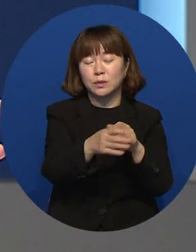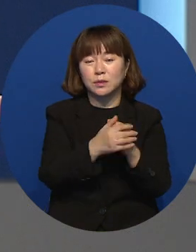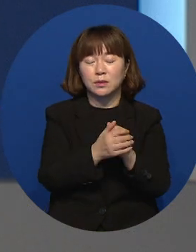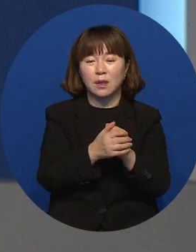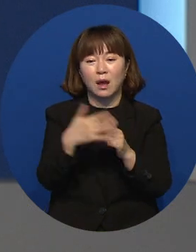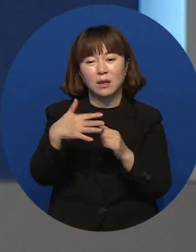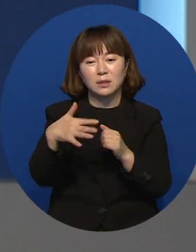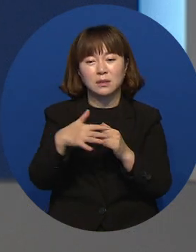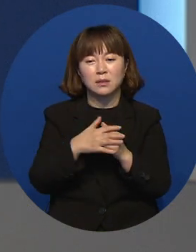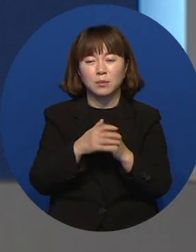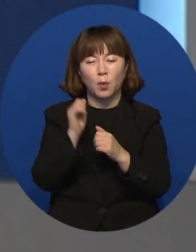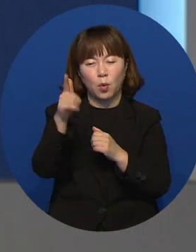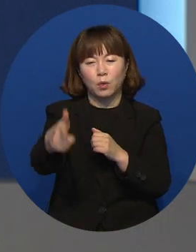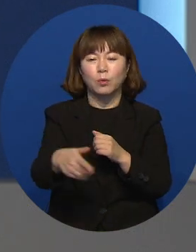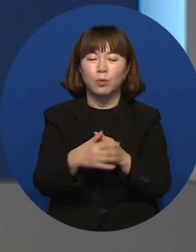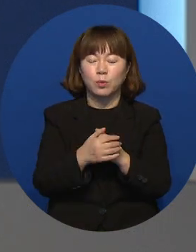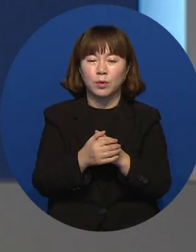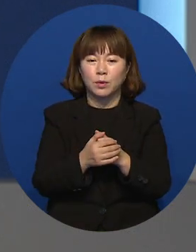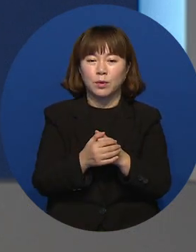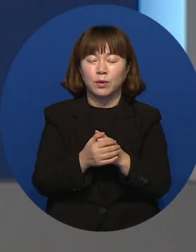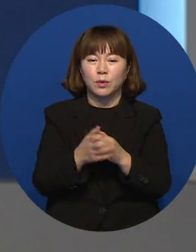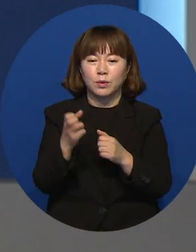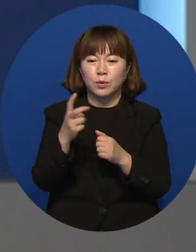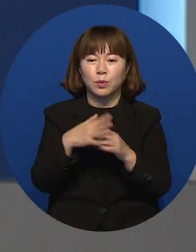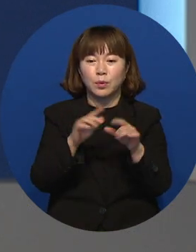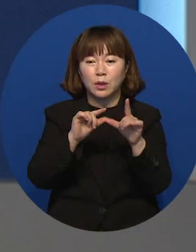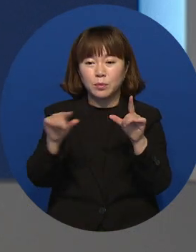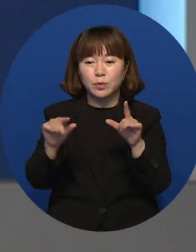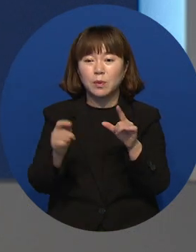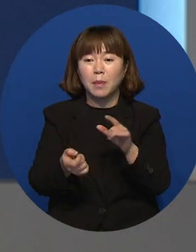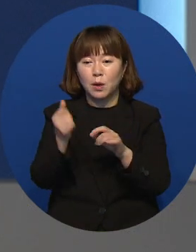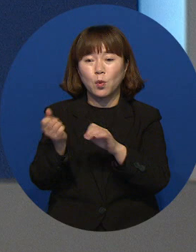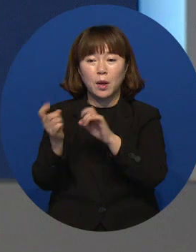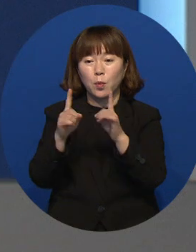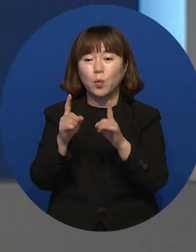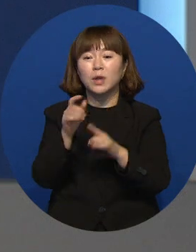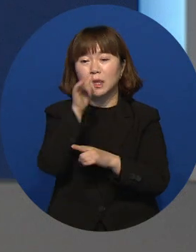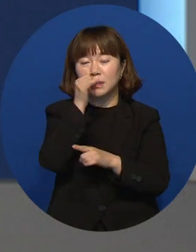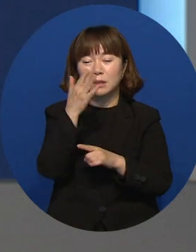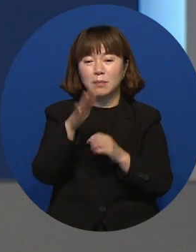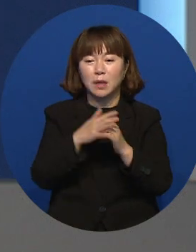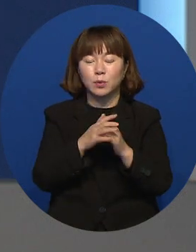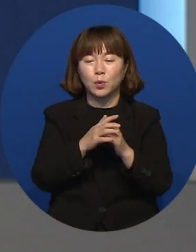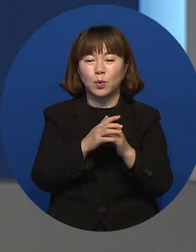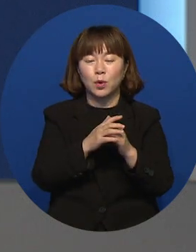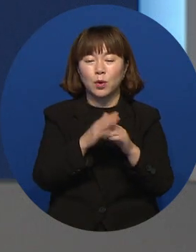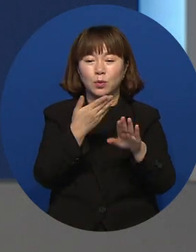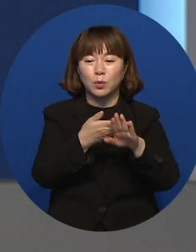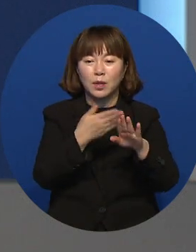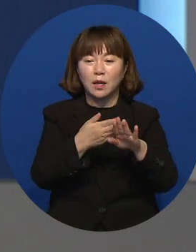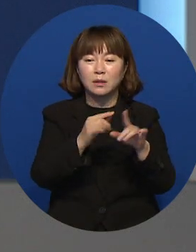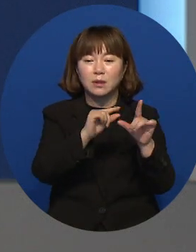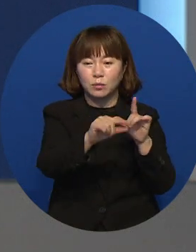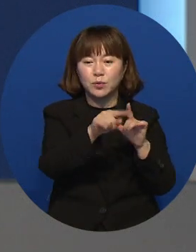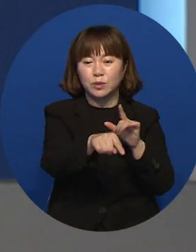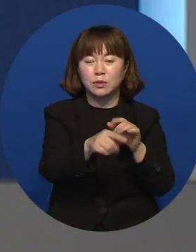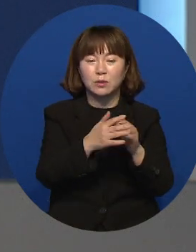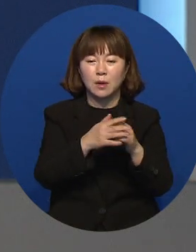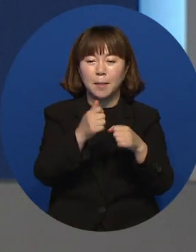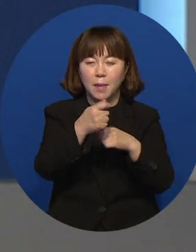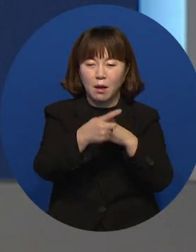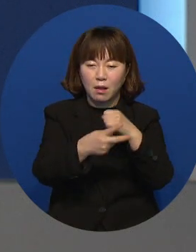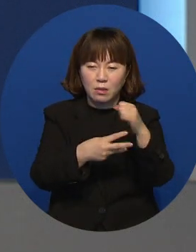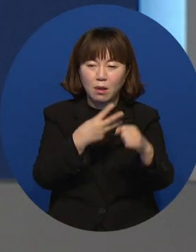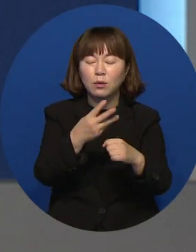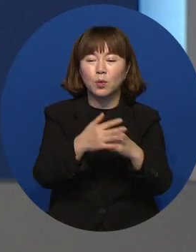바로 가는 것들이 아니고 일부는 뭐 바로 회복할 수 있는 은 부분이기 쉽지만은 일본은 앞으로도 몇 년은 4 걸쳐서 회복을 해야